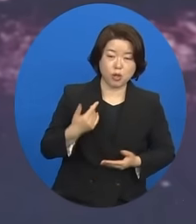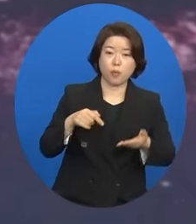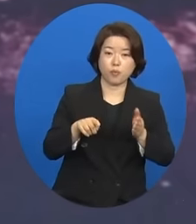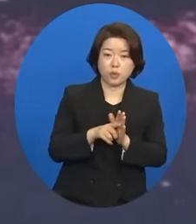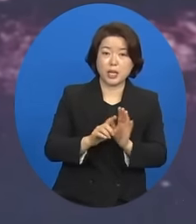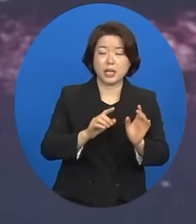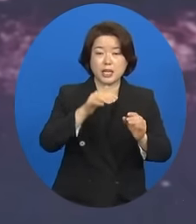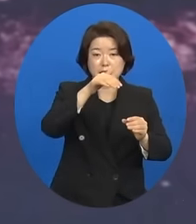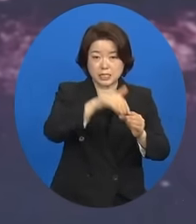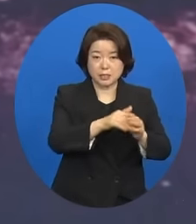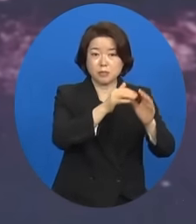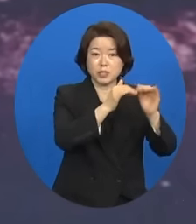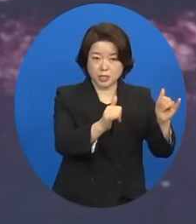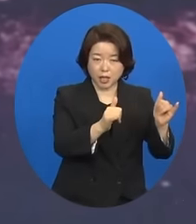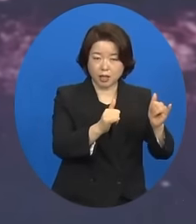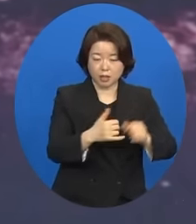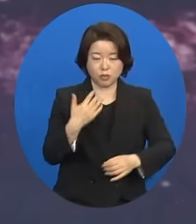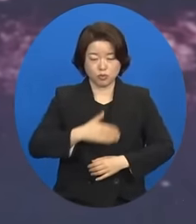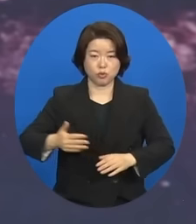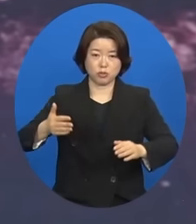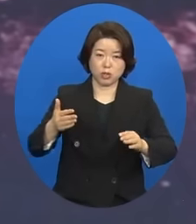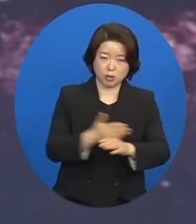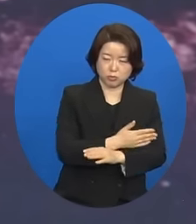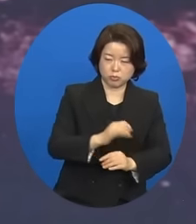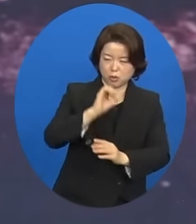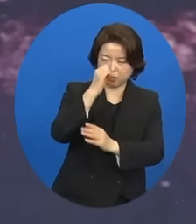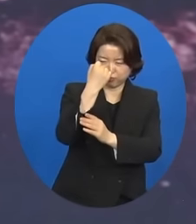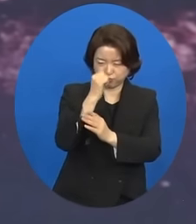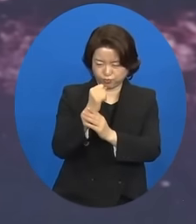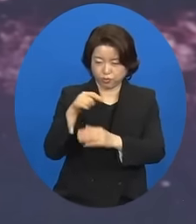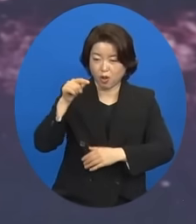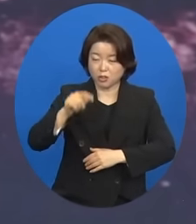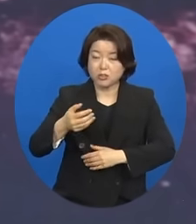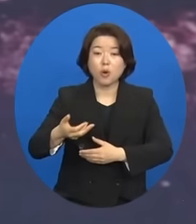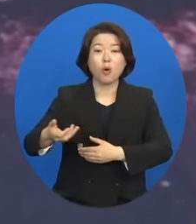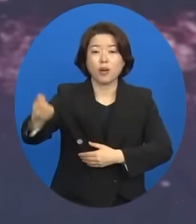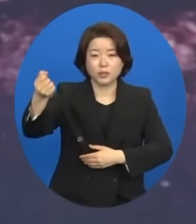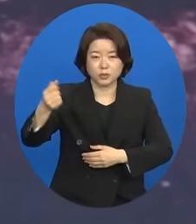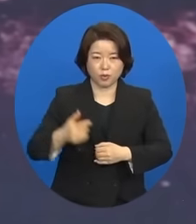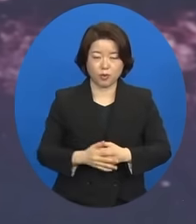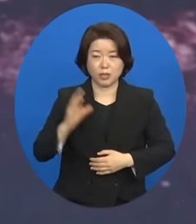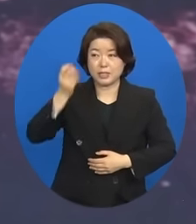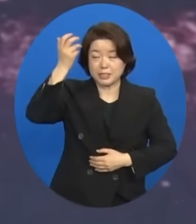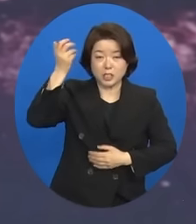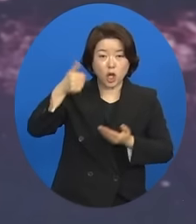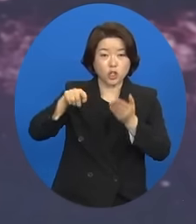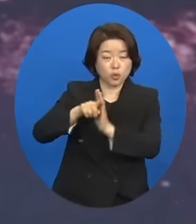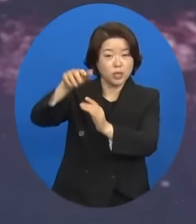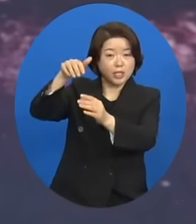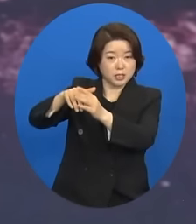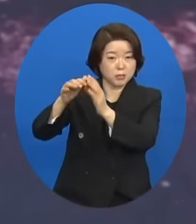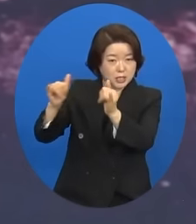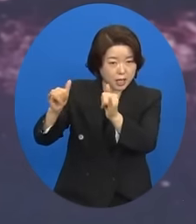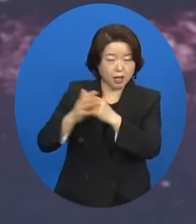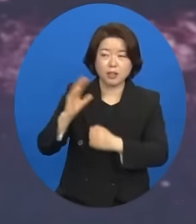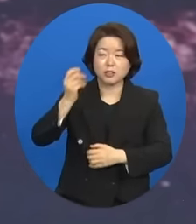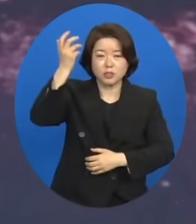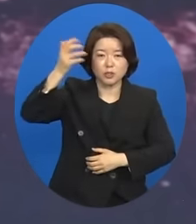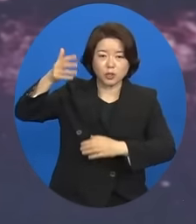위하여 심는 자는 육체로부터 썩어질 것을 거두고 성령을 위하여 심는 자는